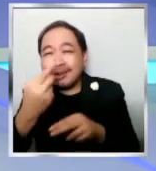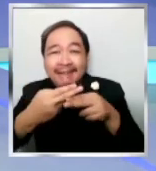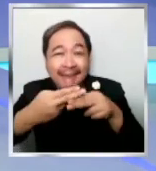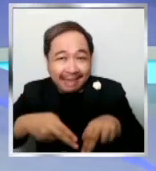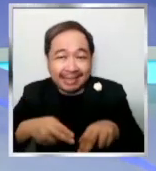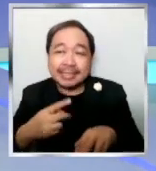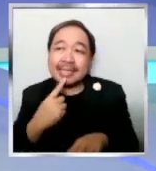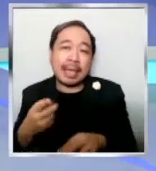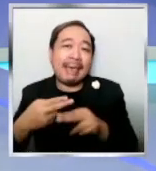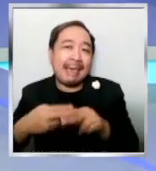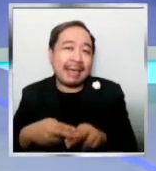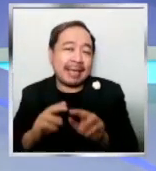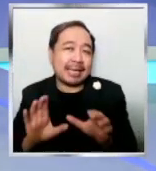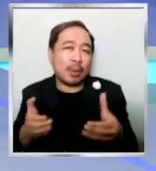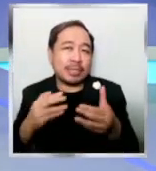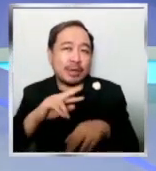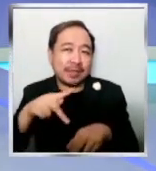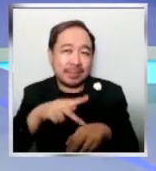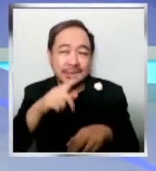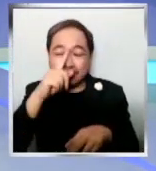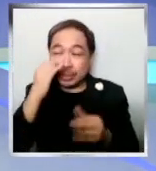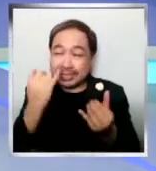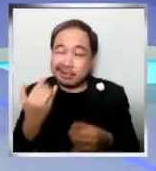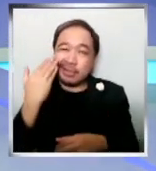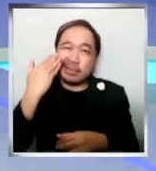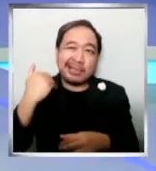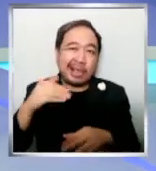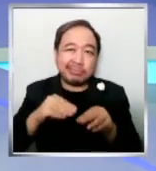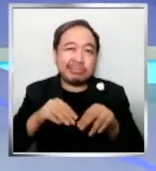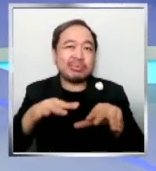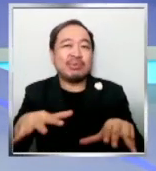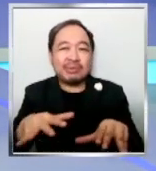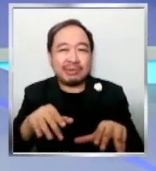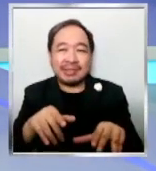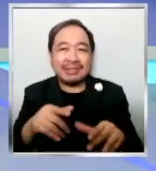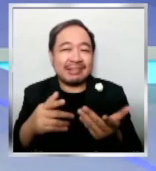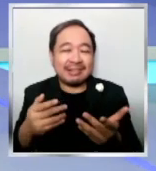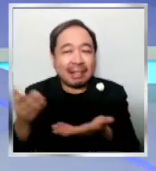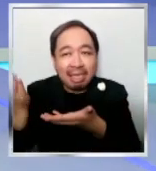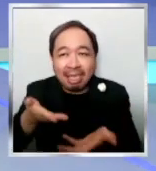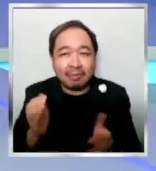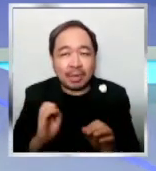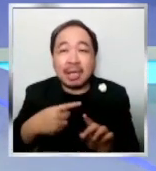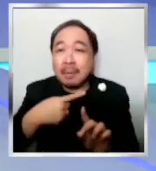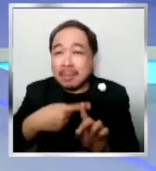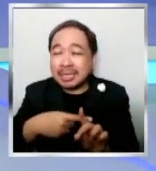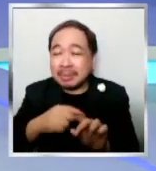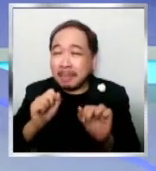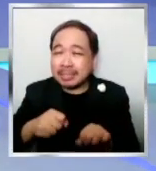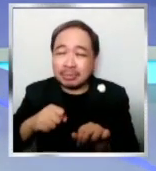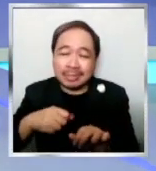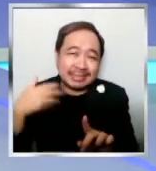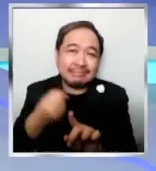kasi sa kakulangan ng supply, pinangangabahan din ang banta ng bird flu, lalo na sa mga lugar na napagkukunan ng itlog. Nakatutok